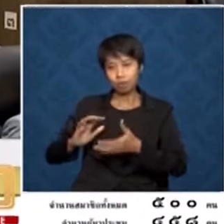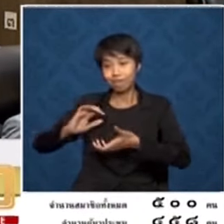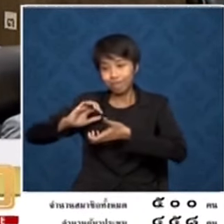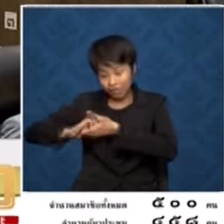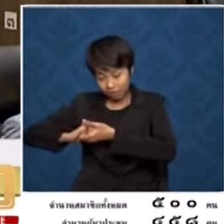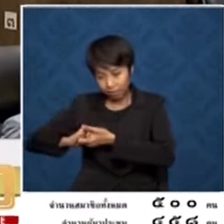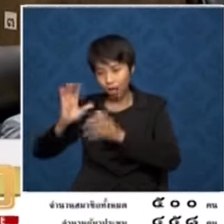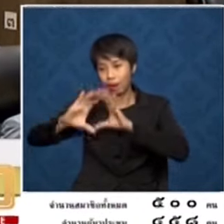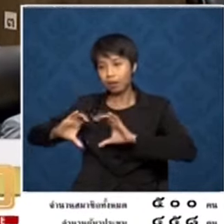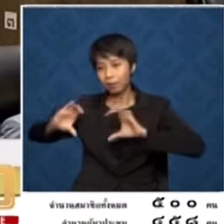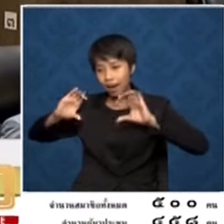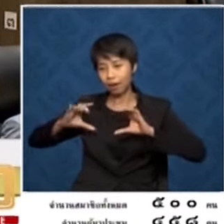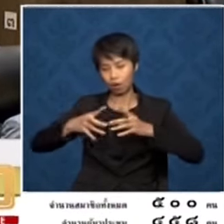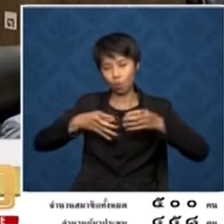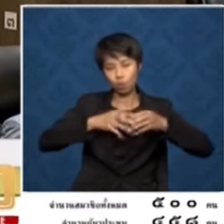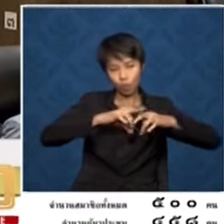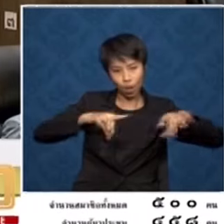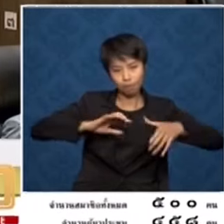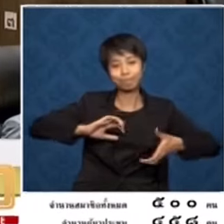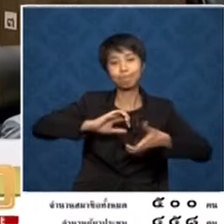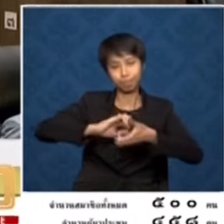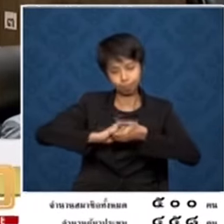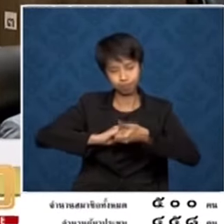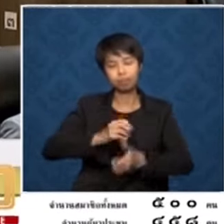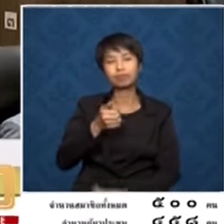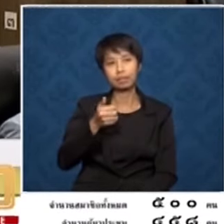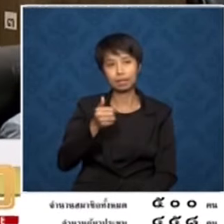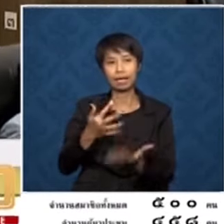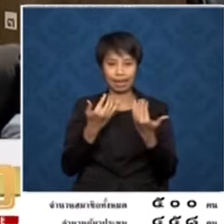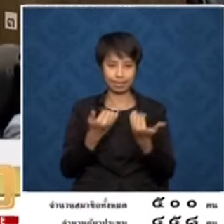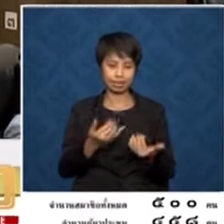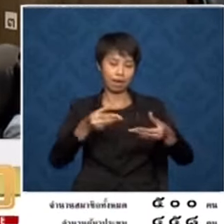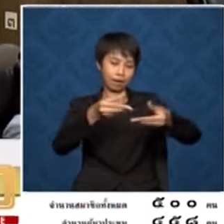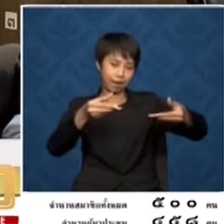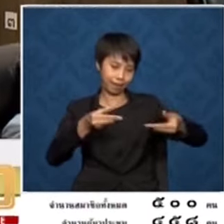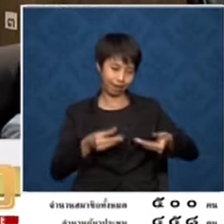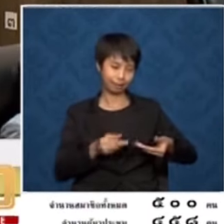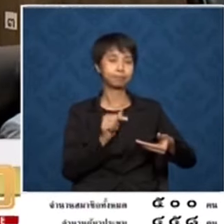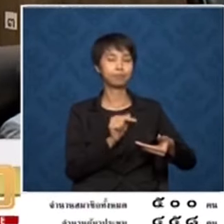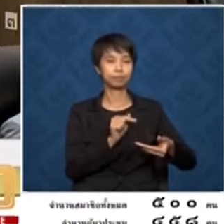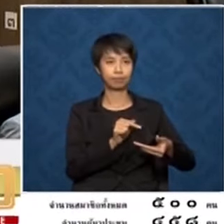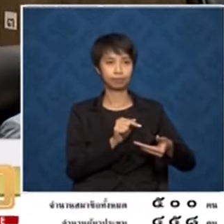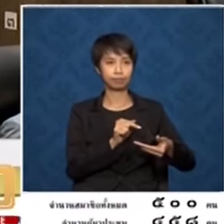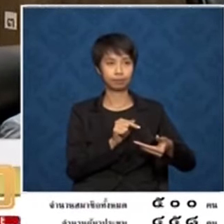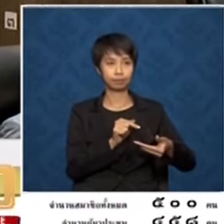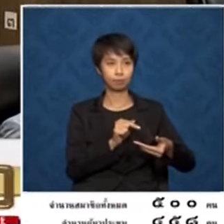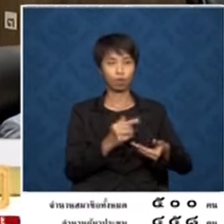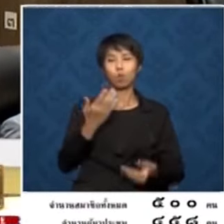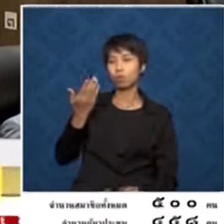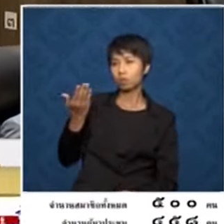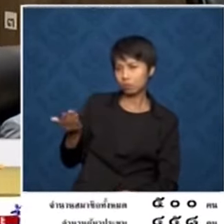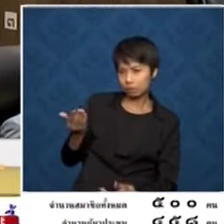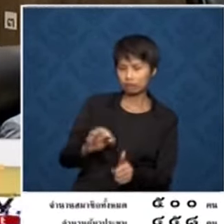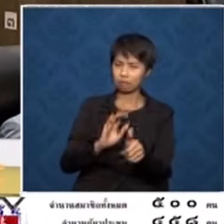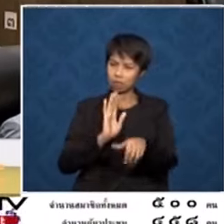ว่ามันจะเป็นกรณีของการฟอกเงินท่านผู้ชมฮะนี่ยกเป็นตัวอย่างก็